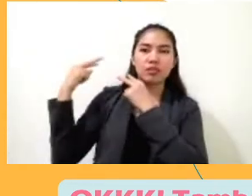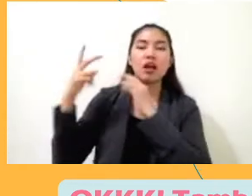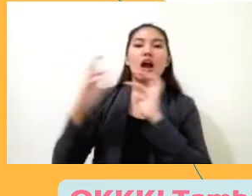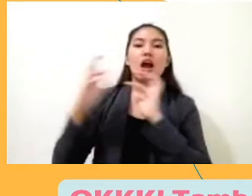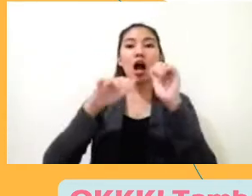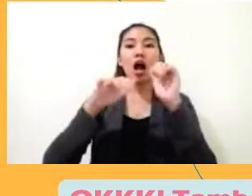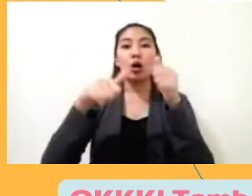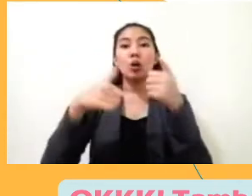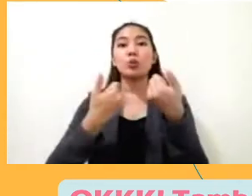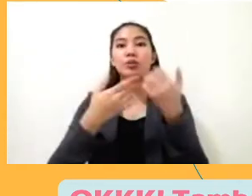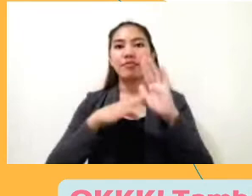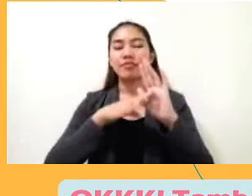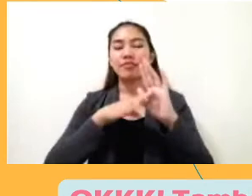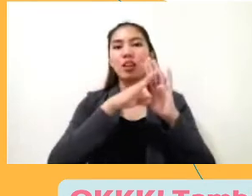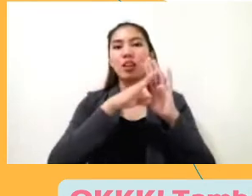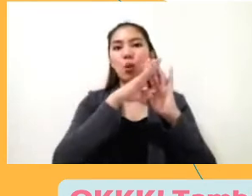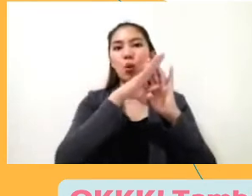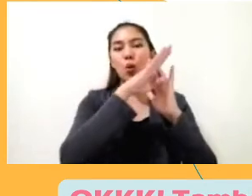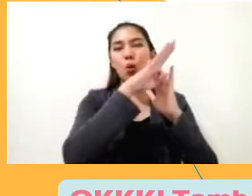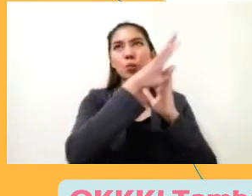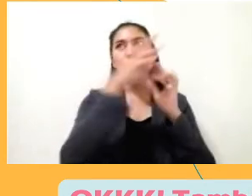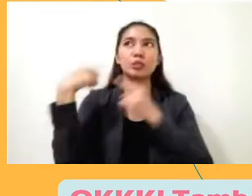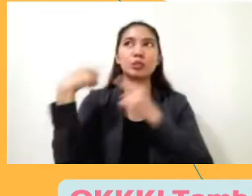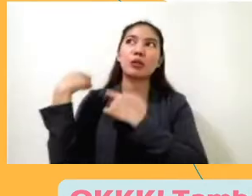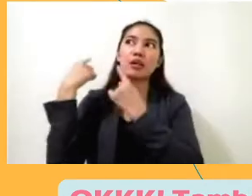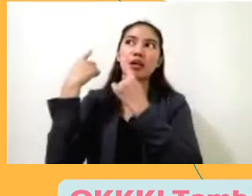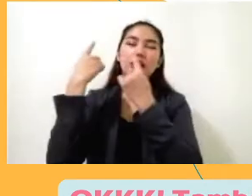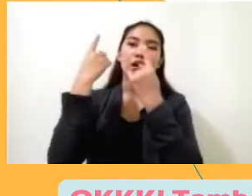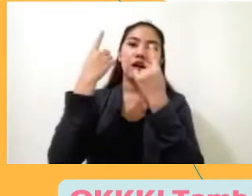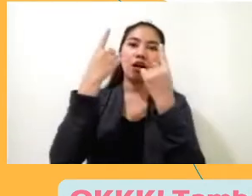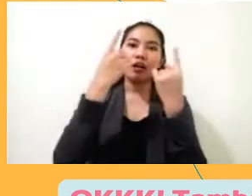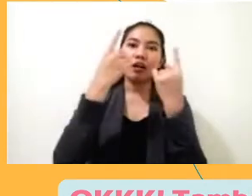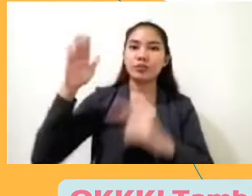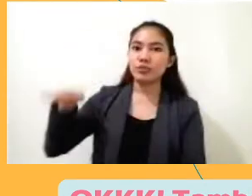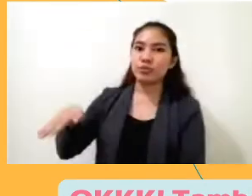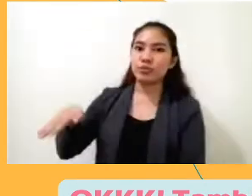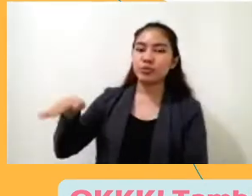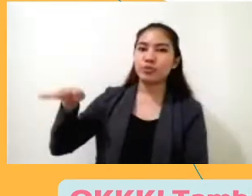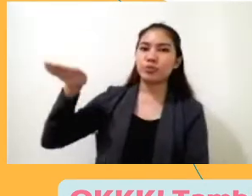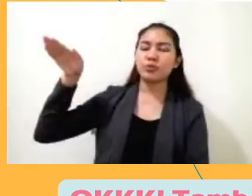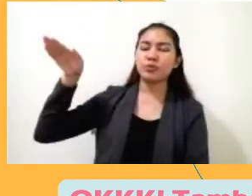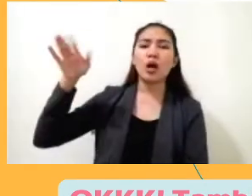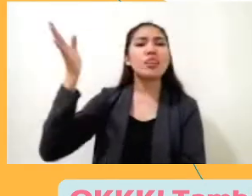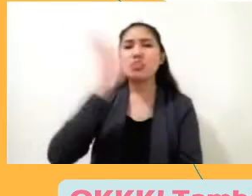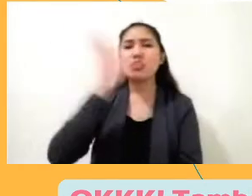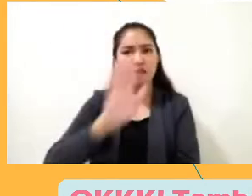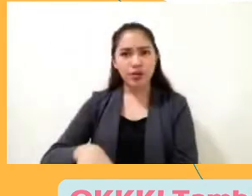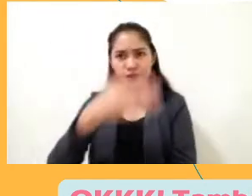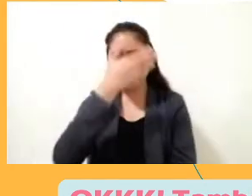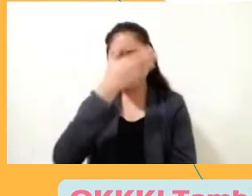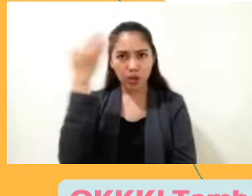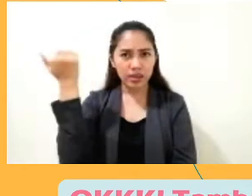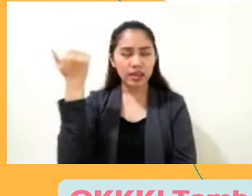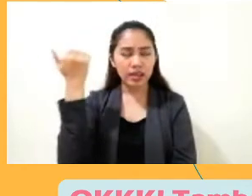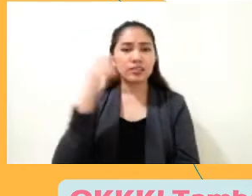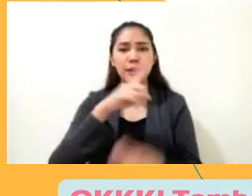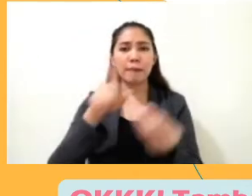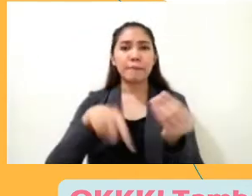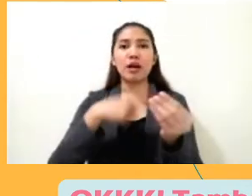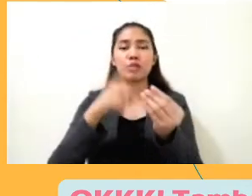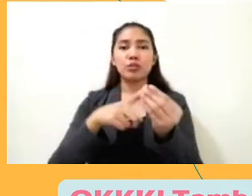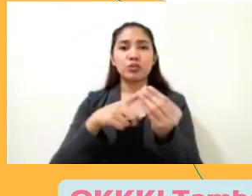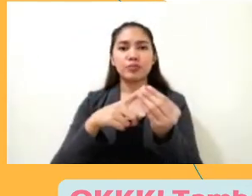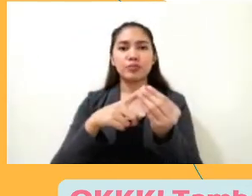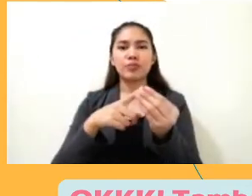nag-progress sa ating paglaki din bilang mga tao. Huwag nating kakalimutan yung laging sinasabi ni Kuya Sig, lahat tayo ay